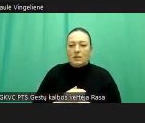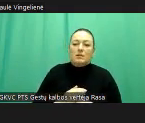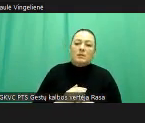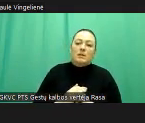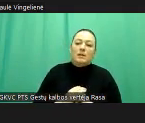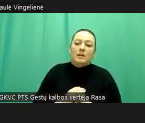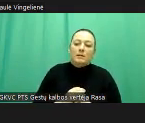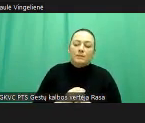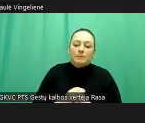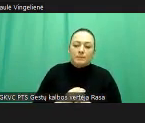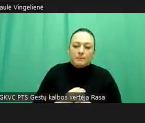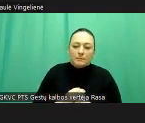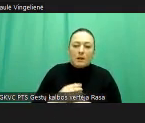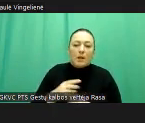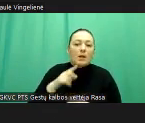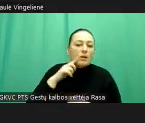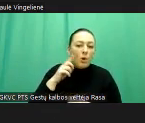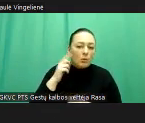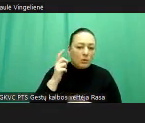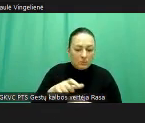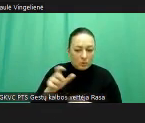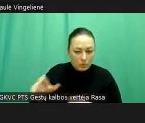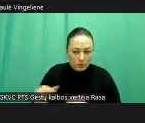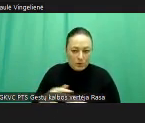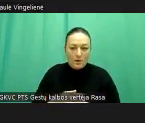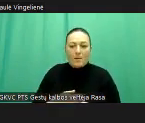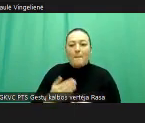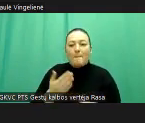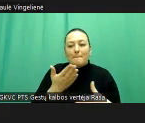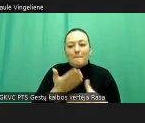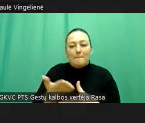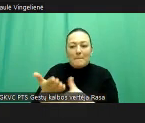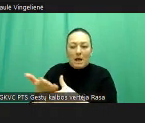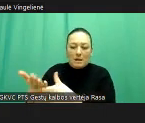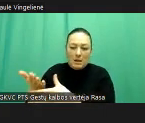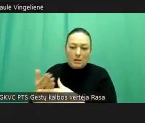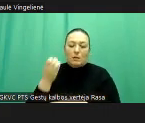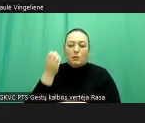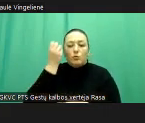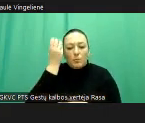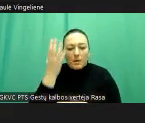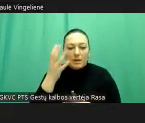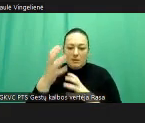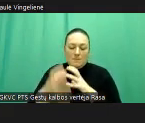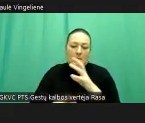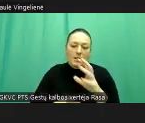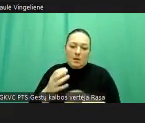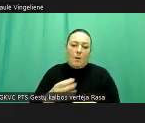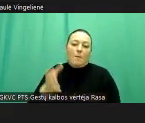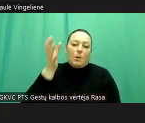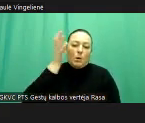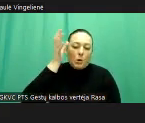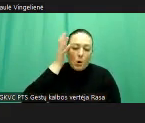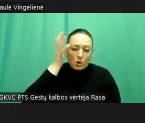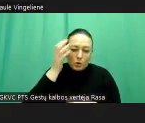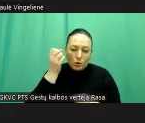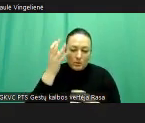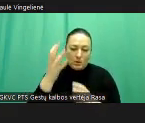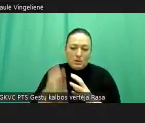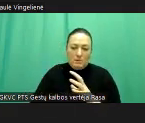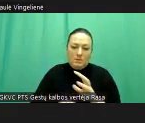vaikais, jaunuoliais, padėdami jiems suprasti pasaulį, logiškai suprasti. Ir